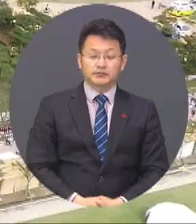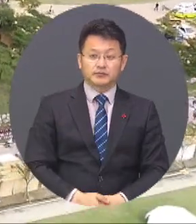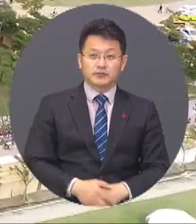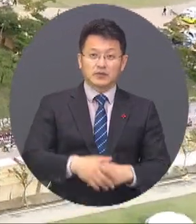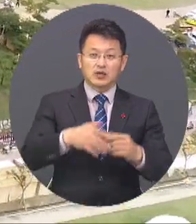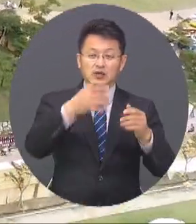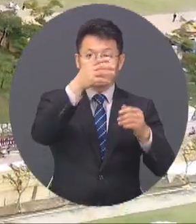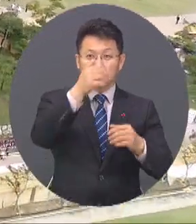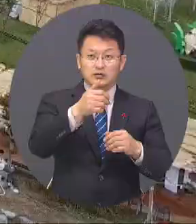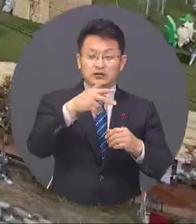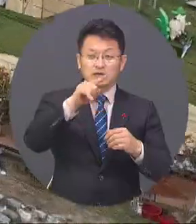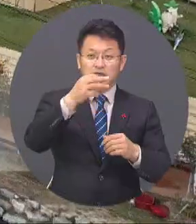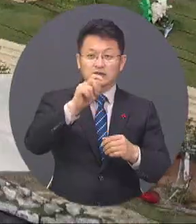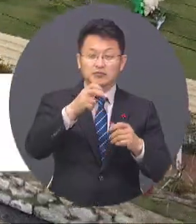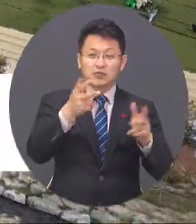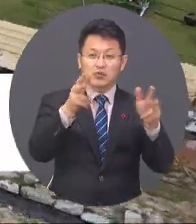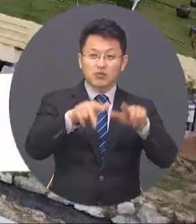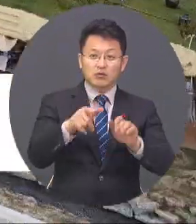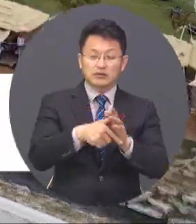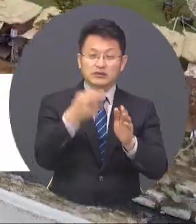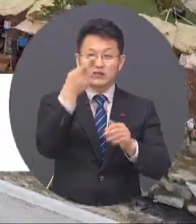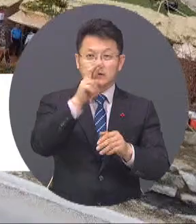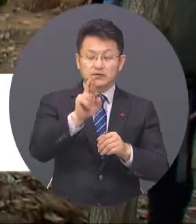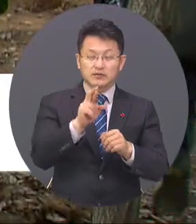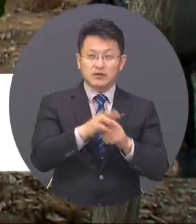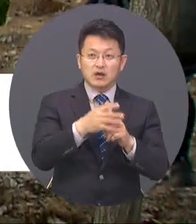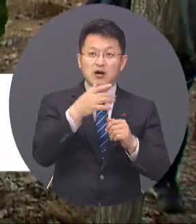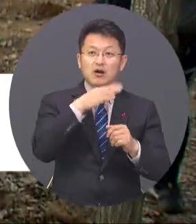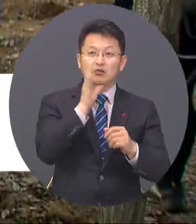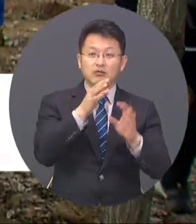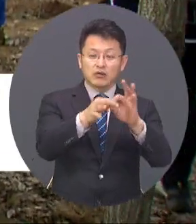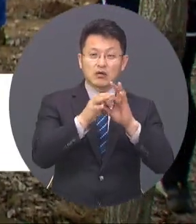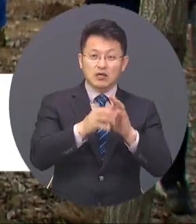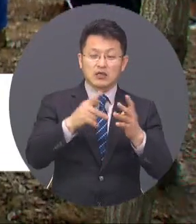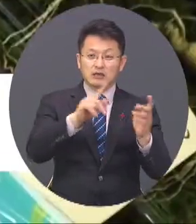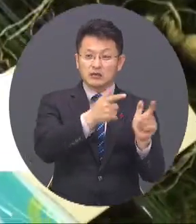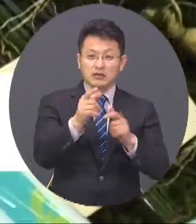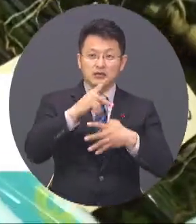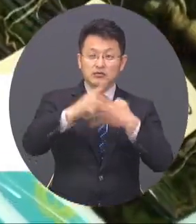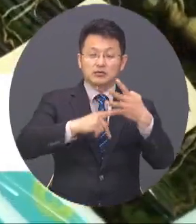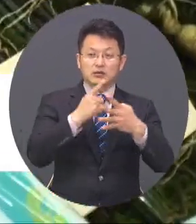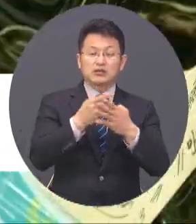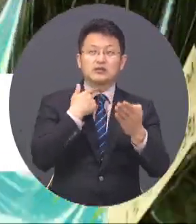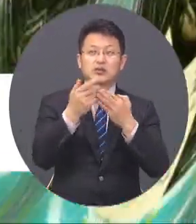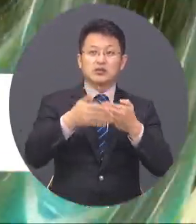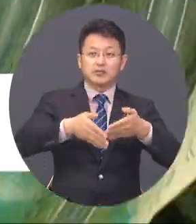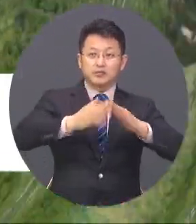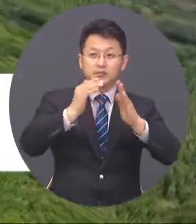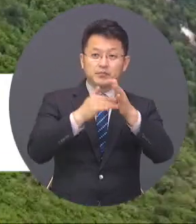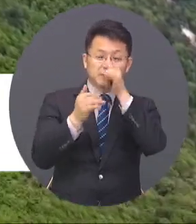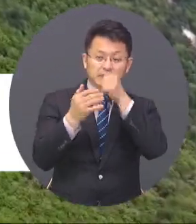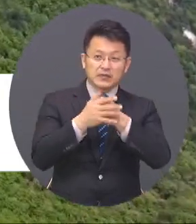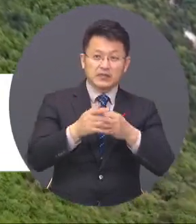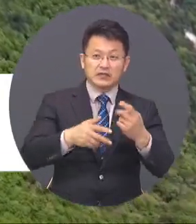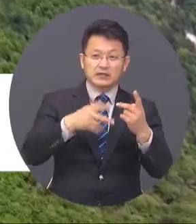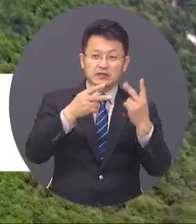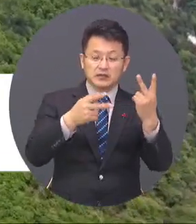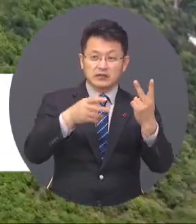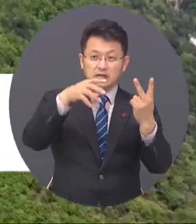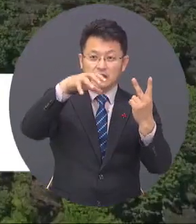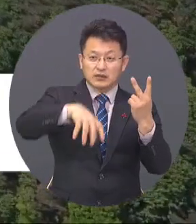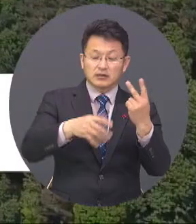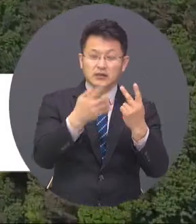주 행사장인 상림 공원 은 산삼과 함 노화 관련 다양한 컨텐츠와 체험 시설이 마련되고 제 2의 행사장인